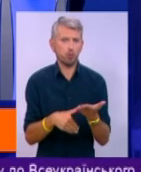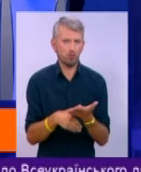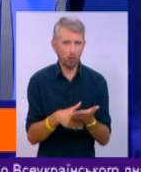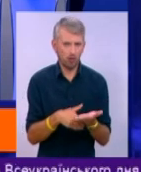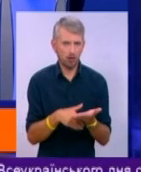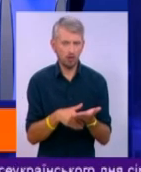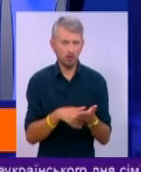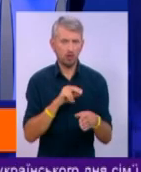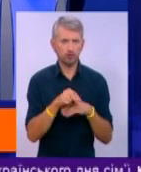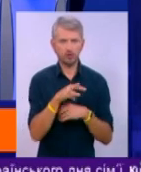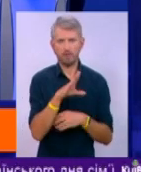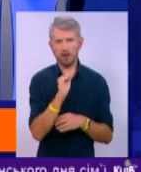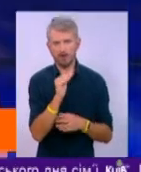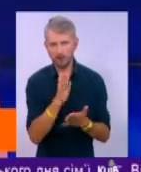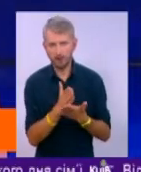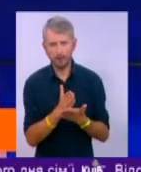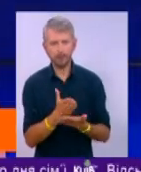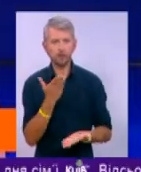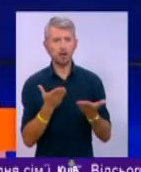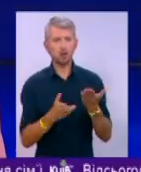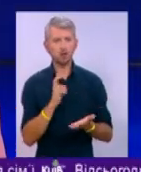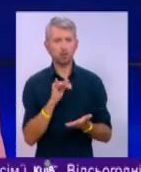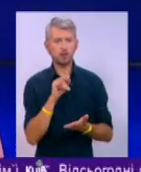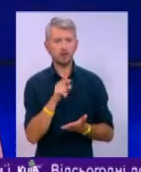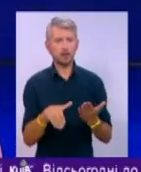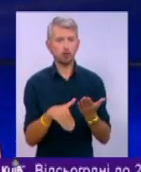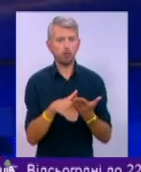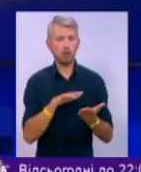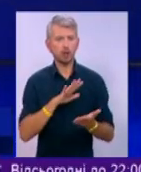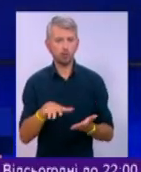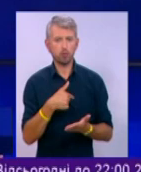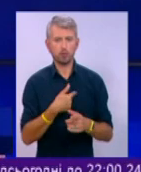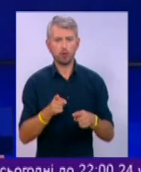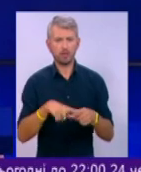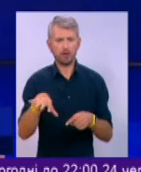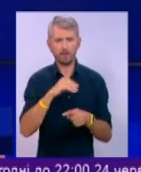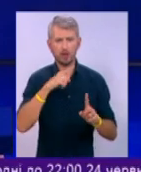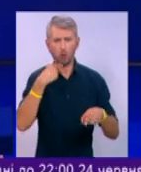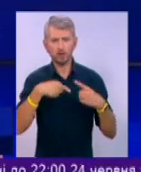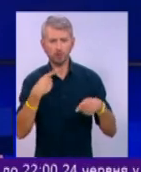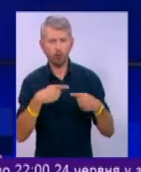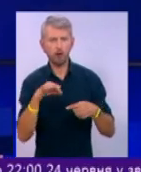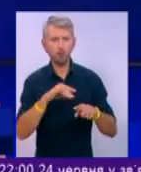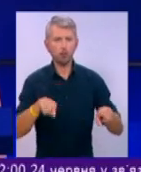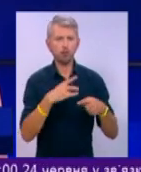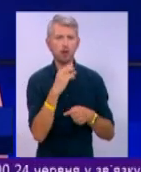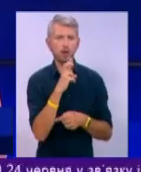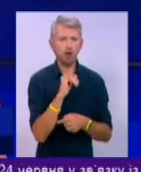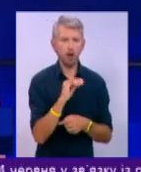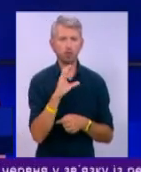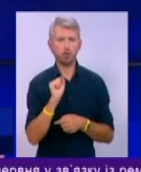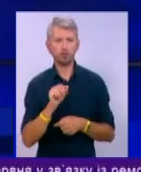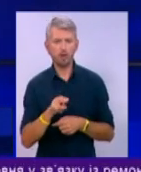числі, яка йде через МВФ. І, власне, якщо б цієї допомоги не було, то ми оцих всіх розмов про створення НАБУ,